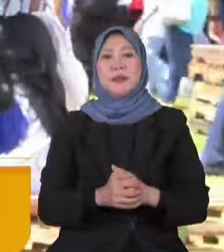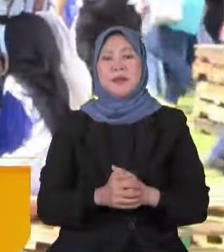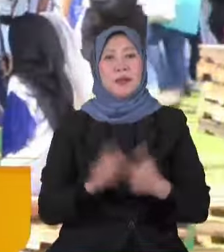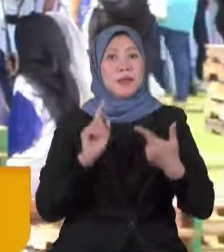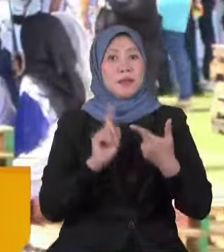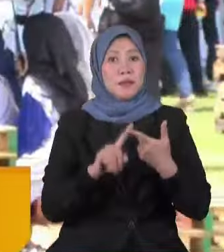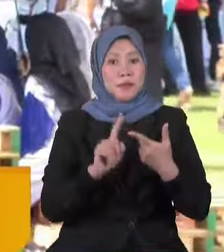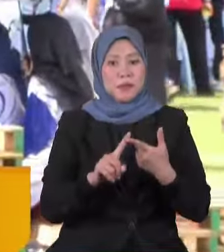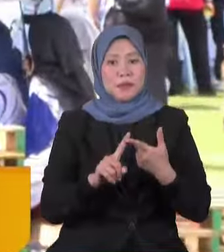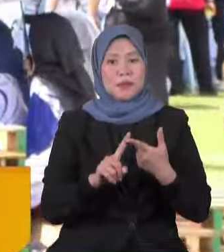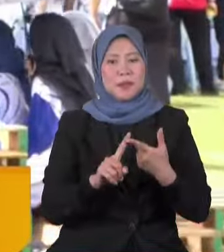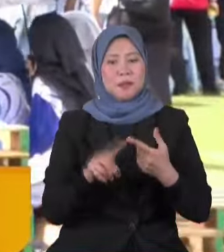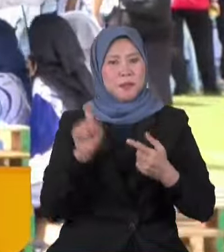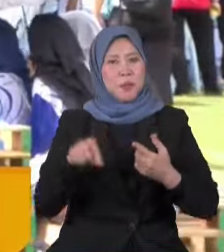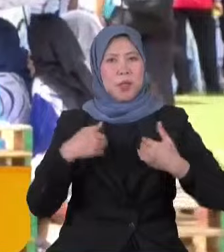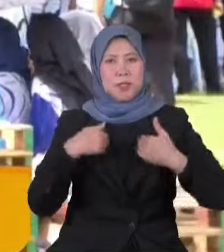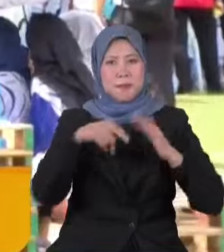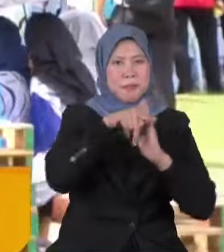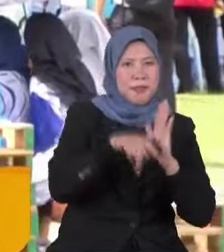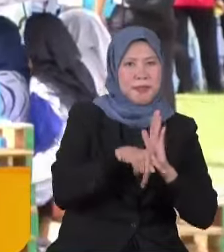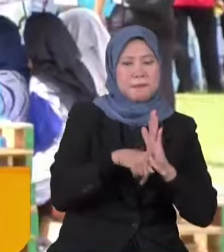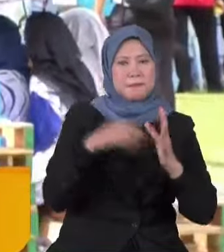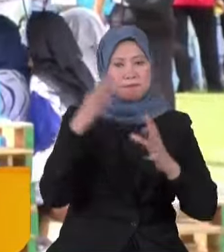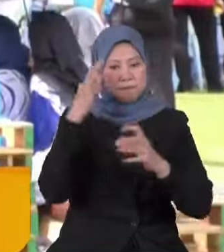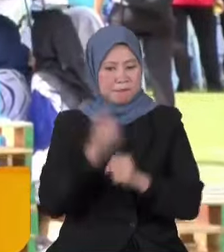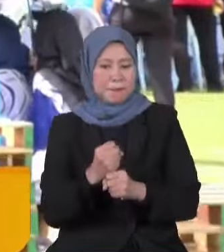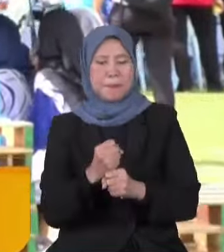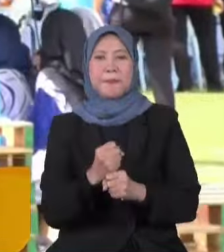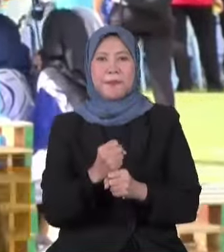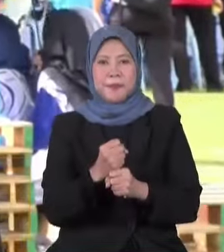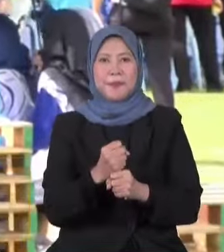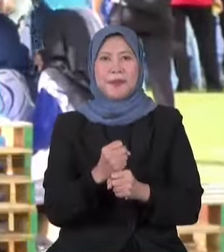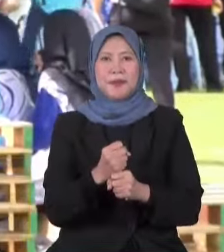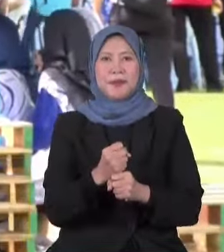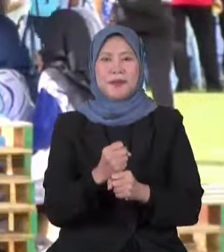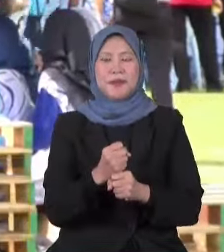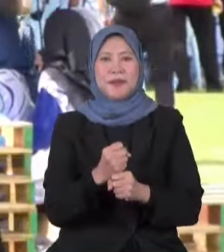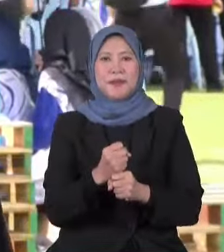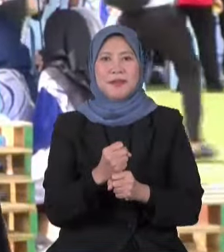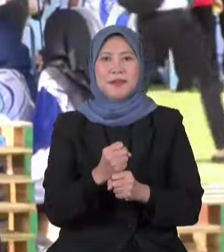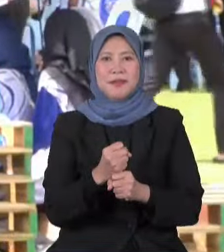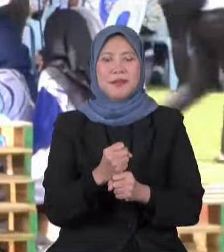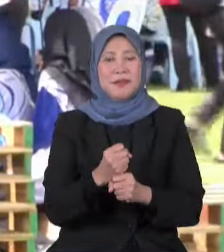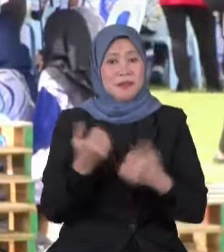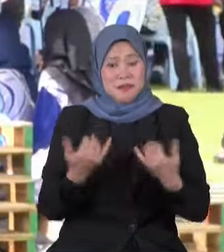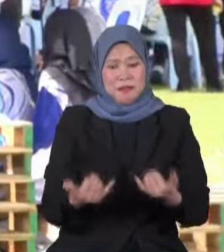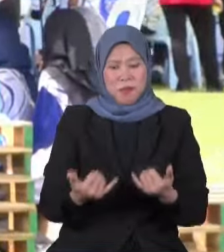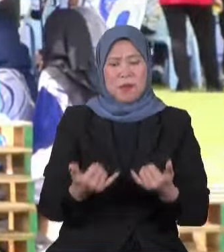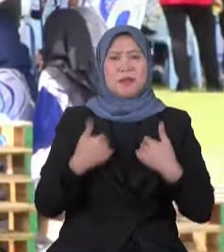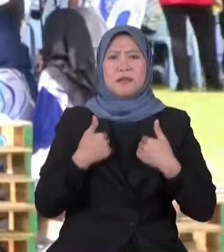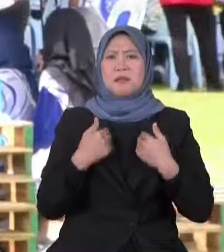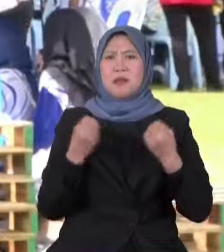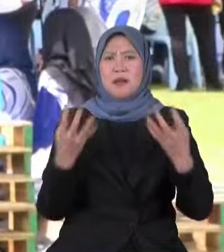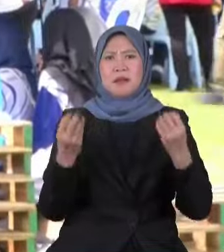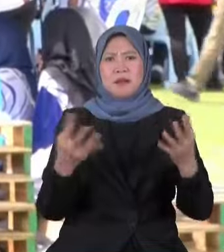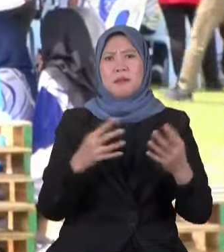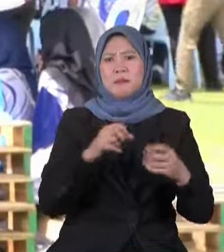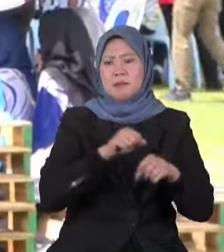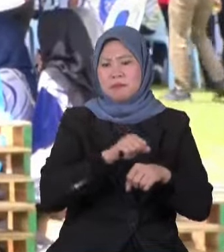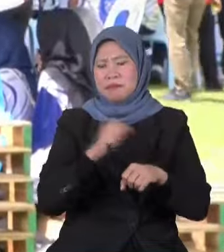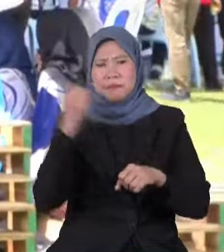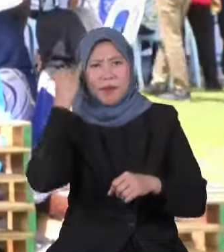ialah seorang yang berprinsip, orang yang ada pegangan yang teguh, yang ada pendirian. Lagi-lagi zaman sekarang ni ada macam-macam pengaruh, ada